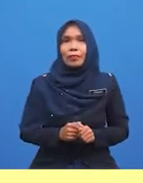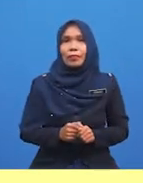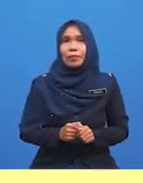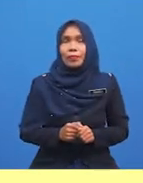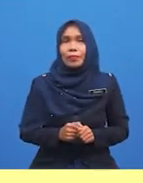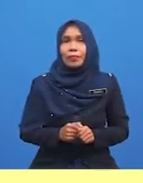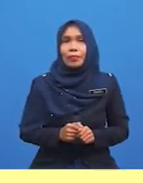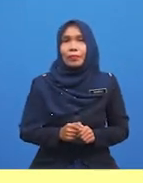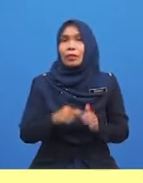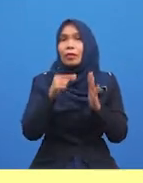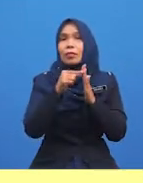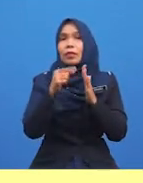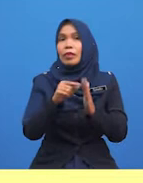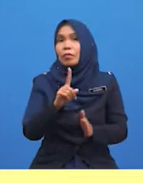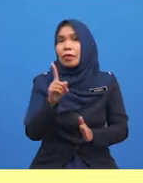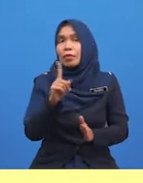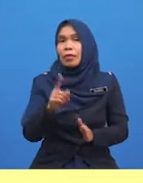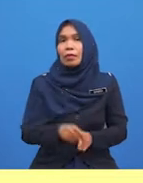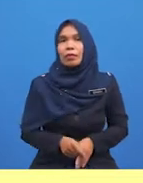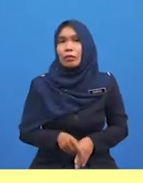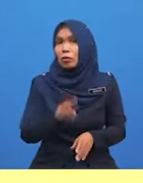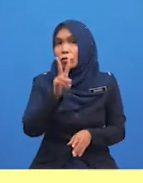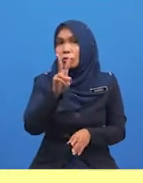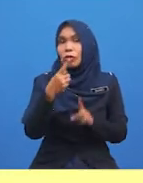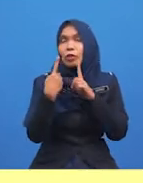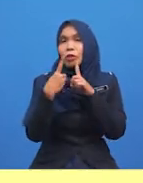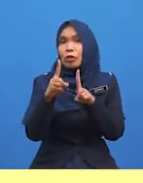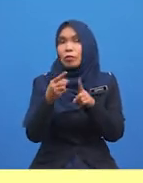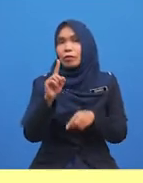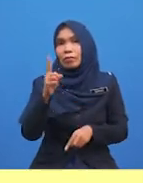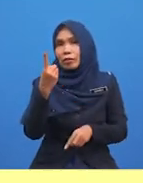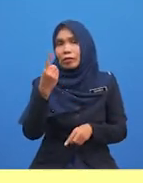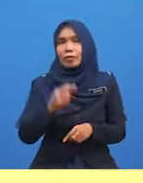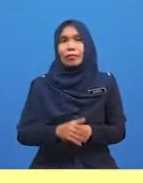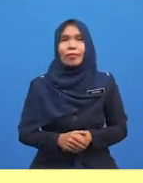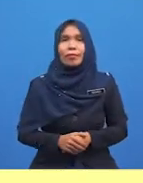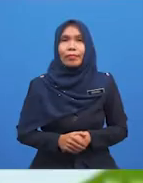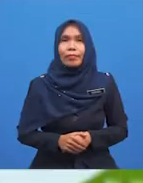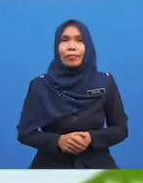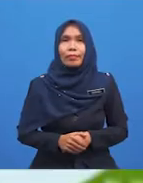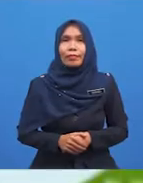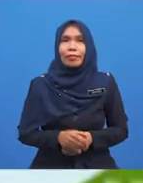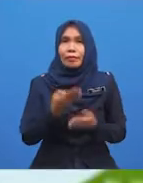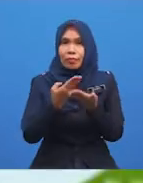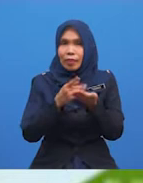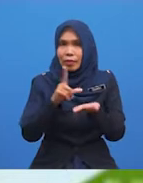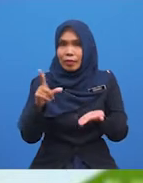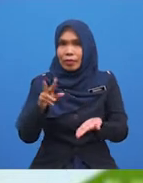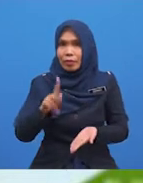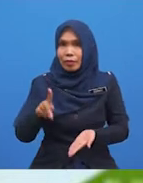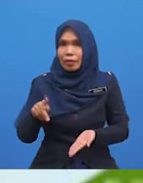Raja-Raja. Pilih mana-mana dua jawapan sahaja. Baiklah